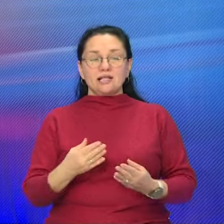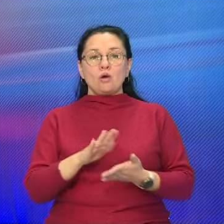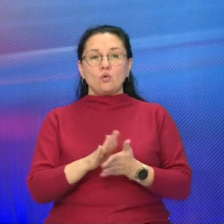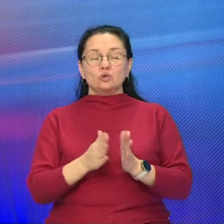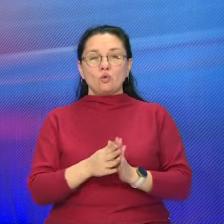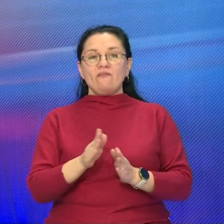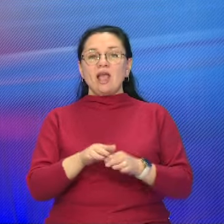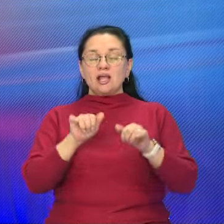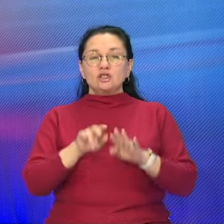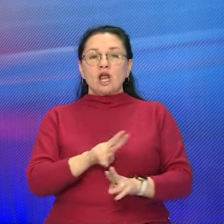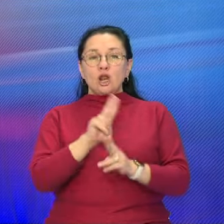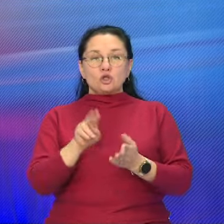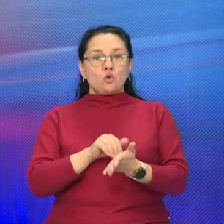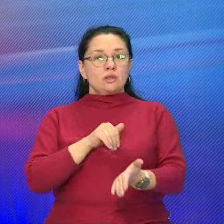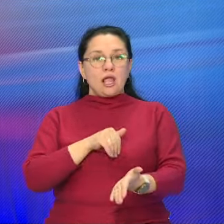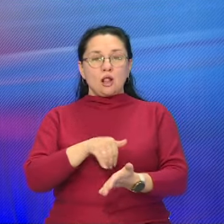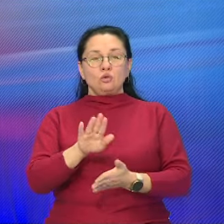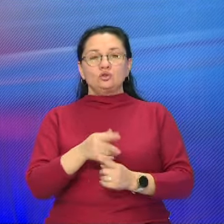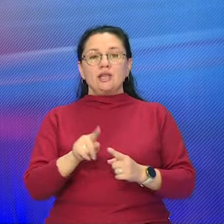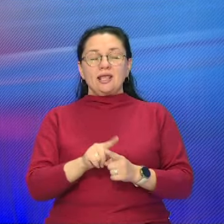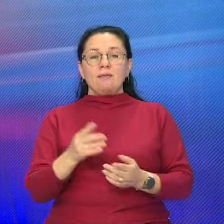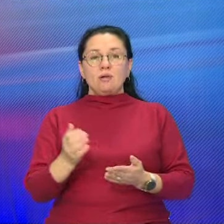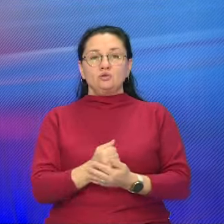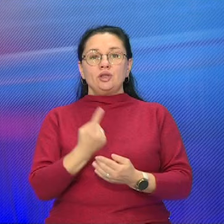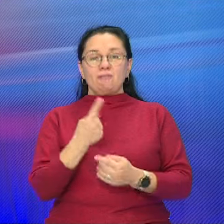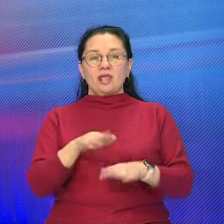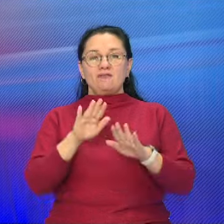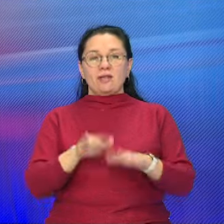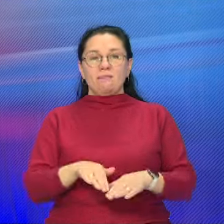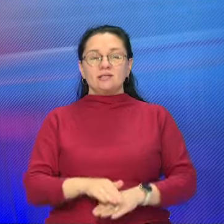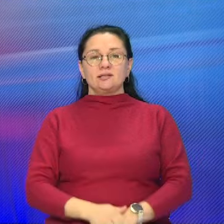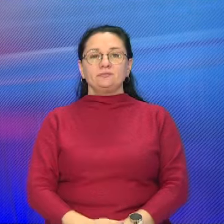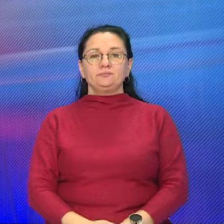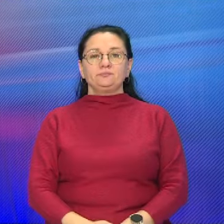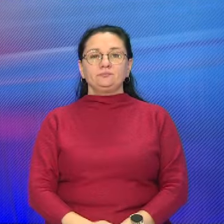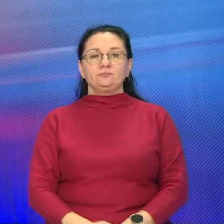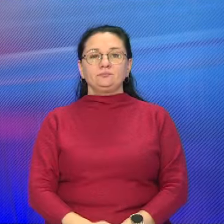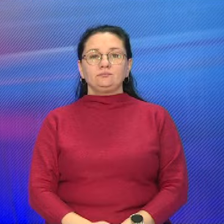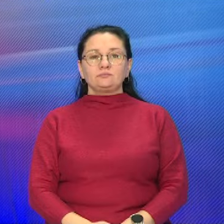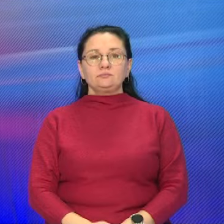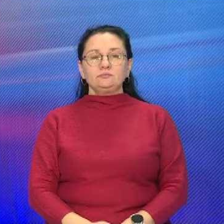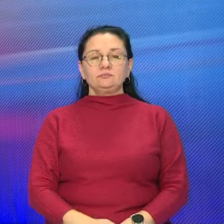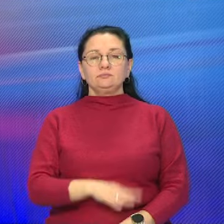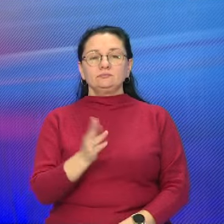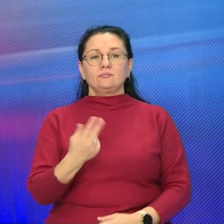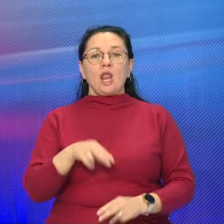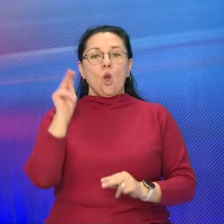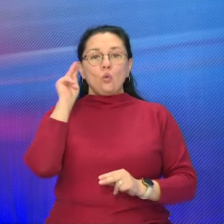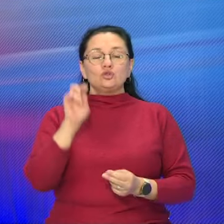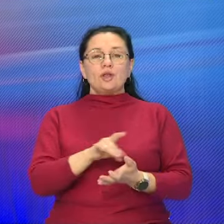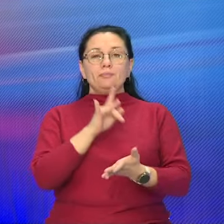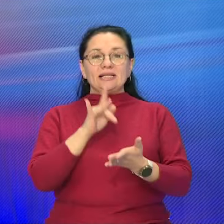кто из их найлепший и варты першего места. Подробязней у видеоматериале. В учебный центр